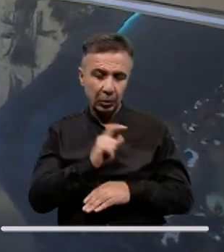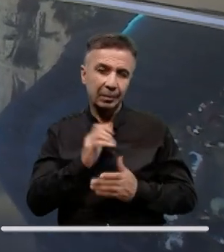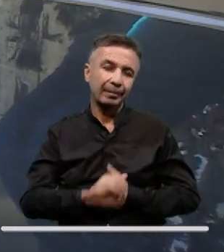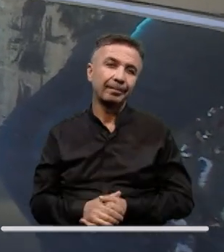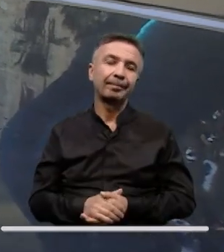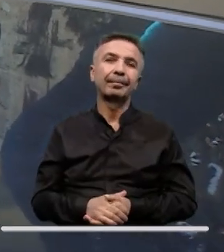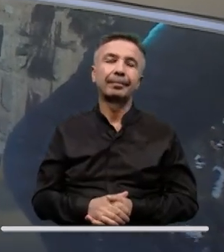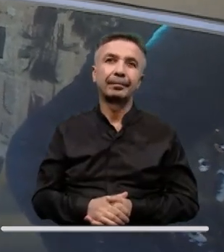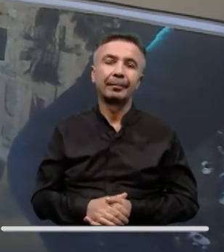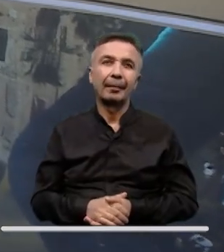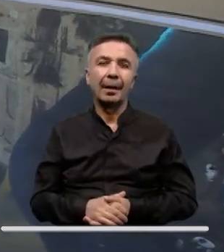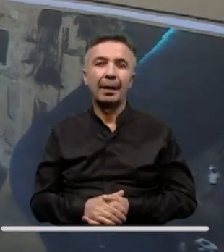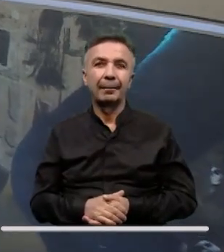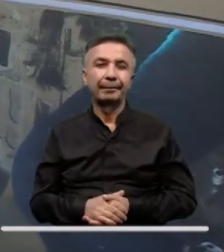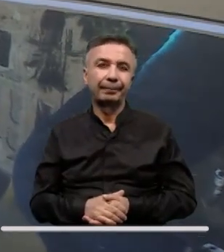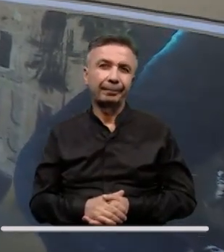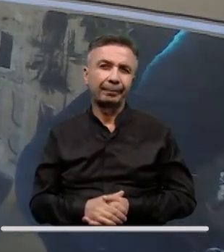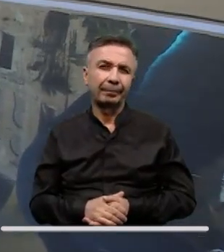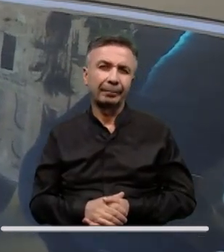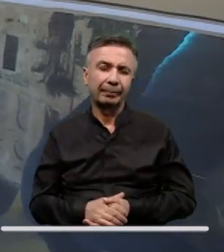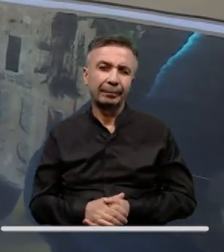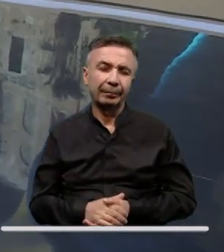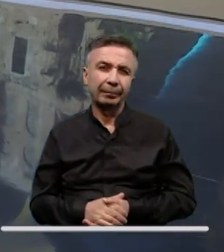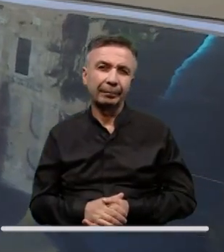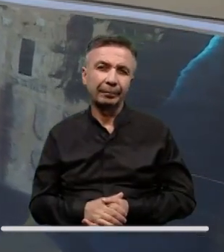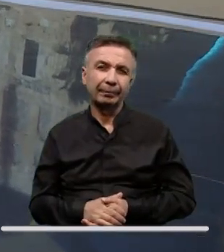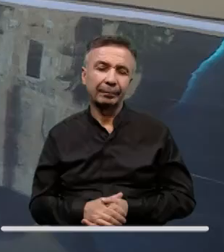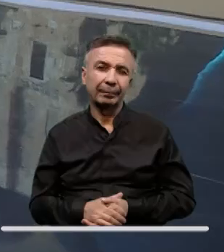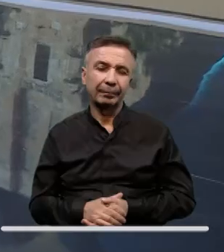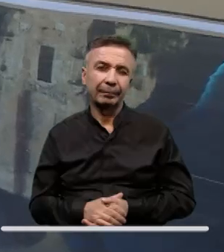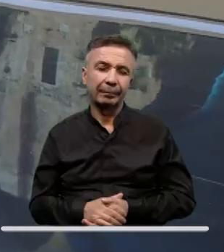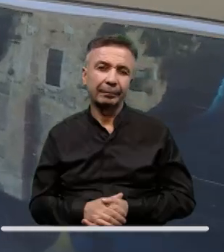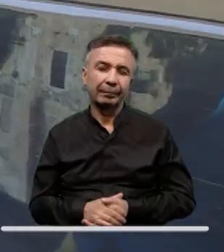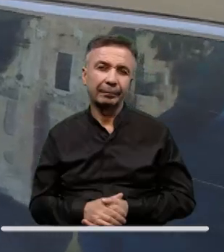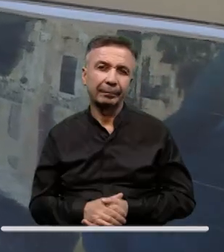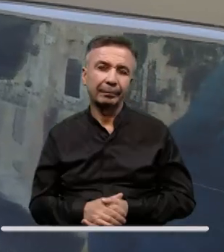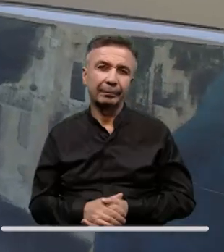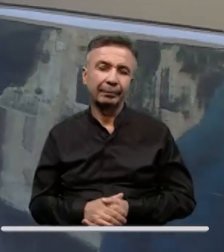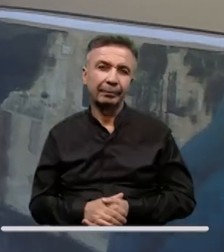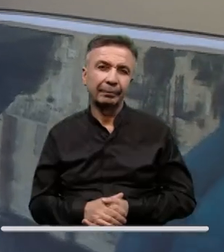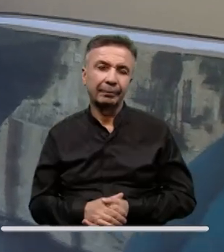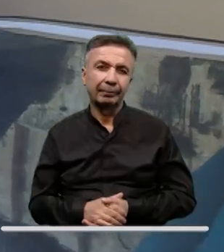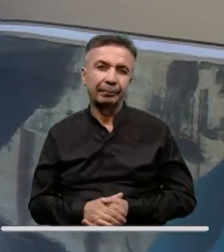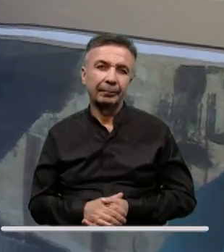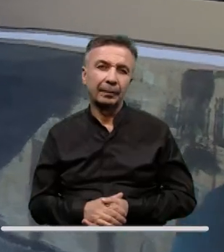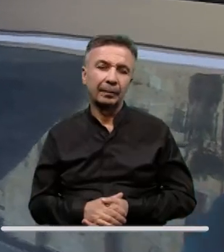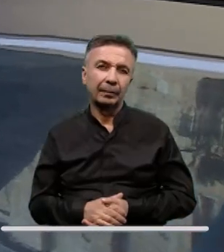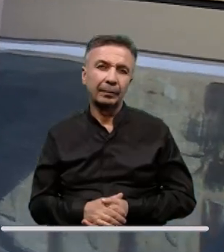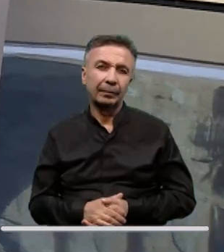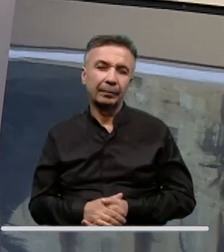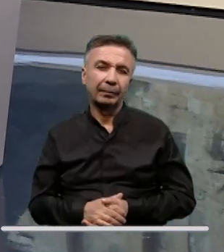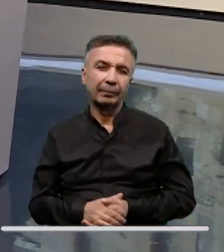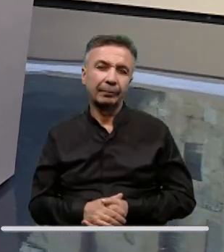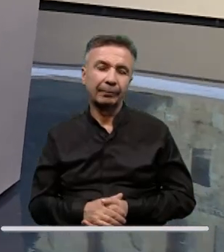biz burada bunu anlatacağız bunu özellikle Bence kesip sosyal medyaya yüklemek lazım karşı hemen